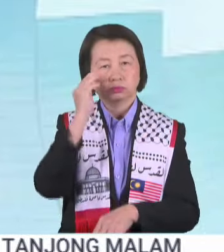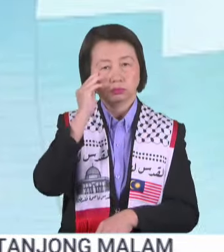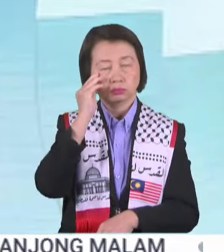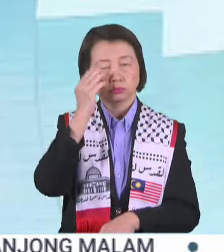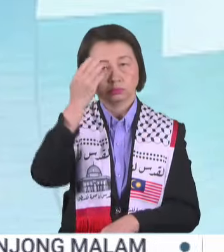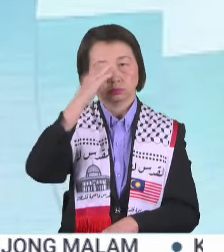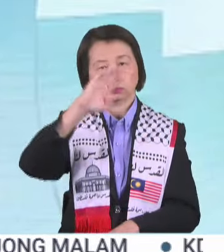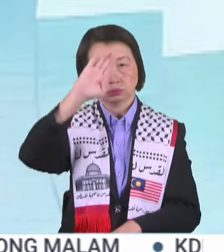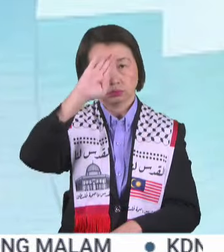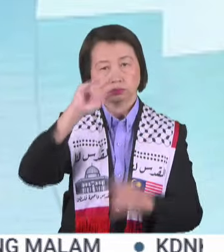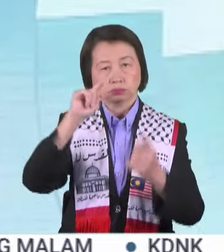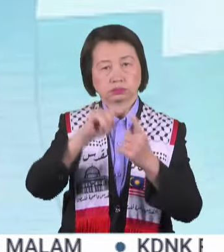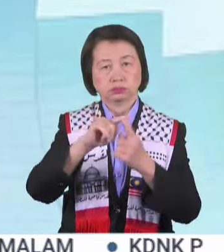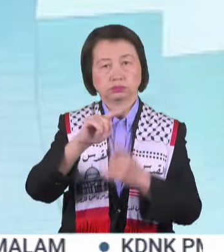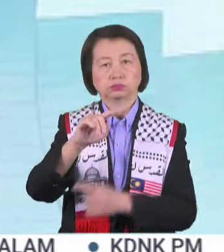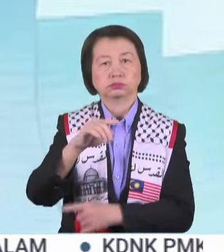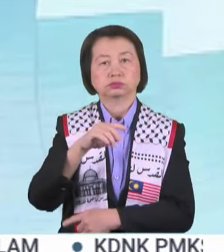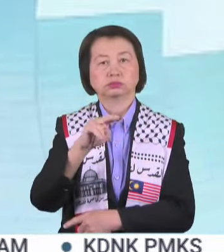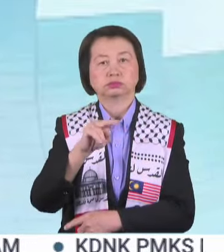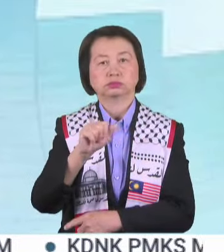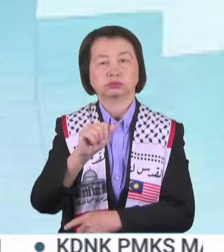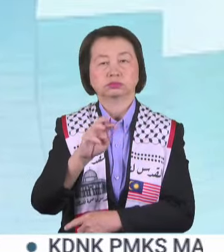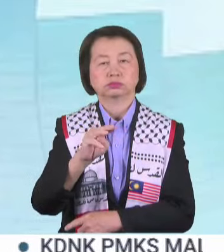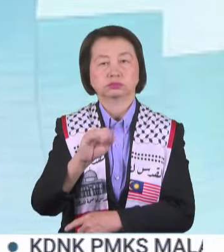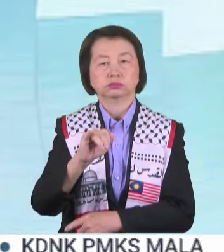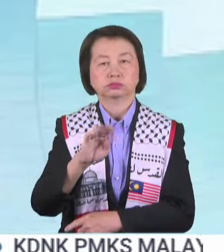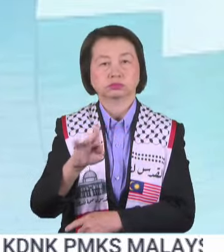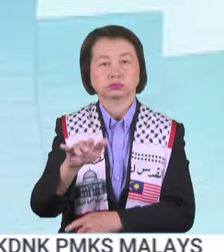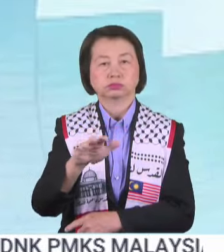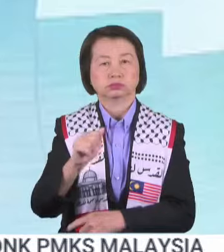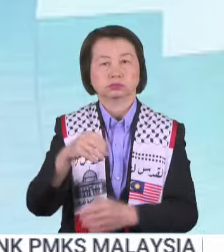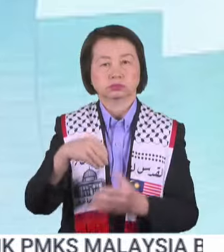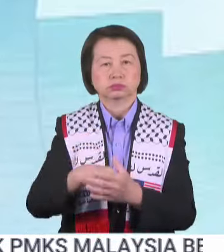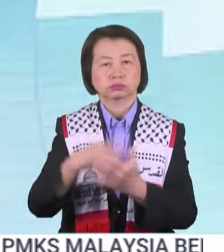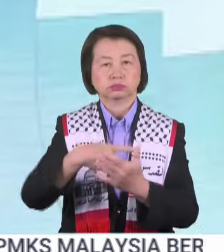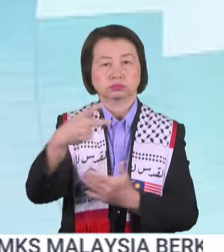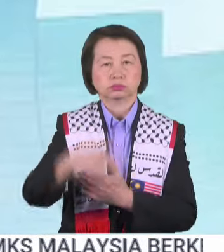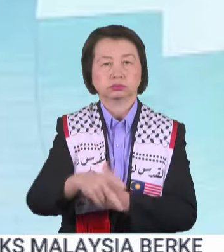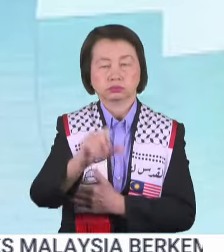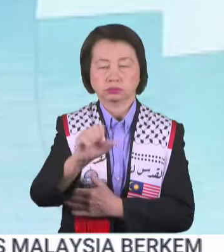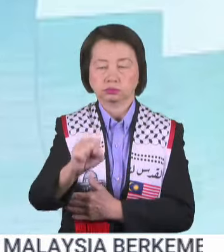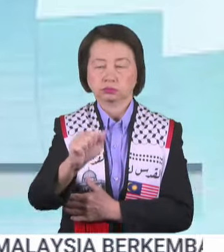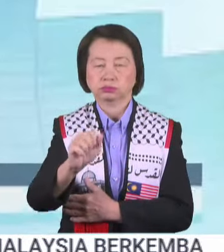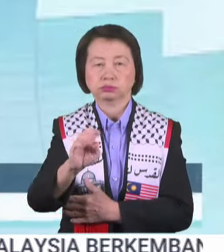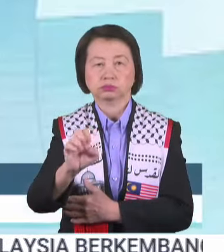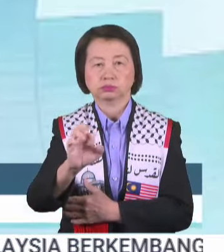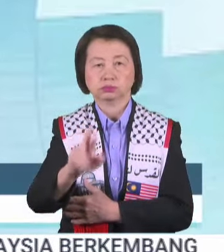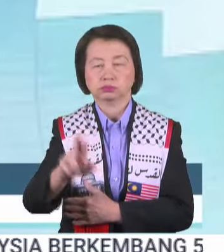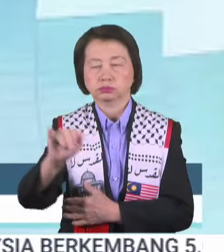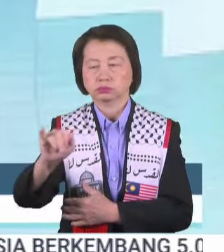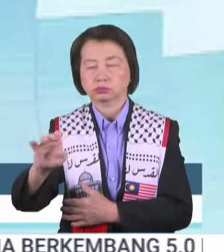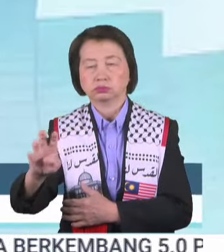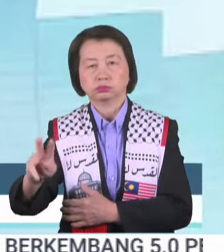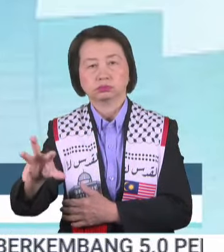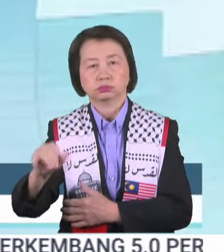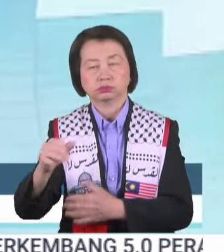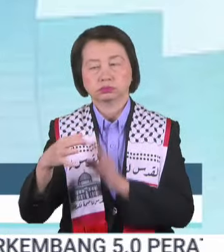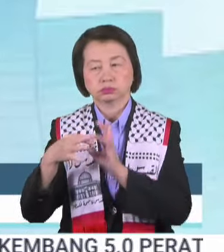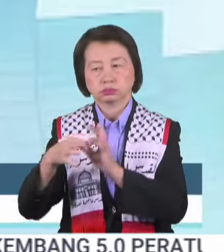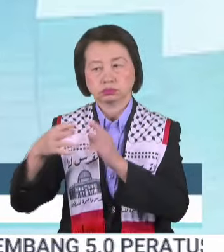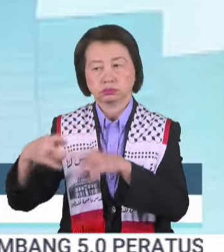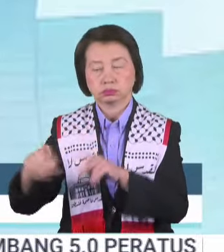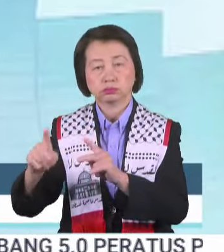Perlis MAIPS ke Windhoek, Namibia bersempena program Safar Ilmi. Ia bertujuan meneroka peluang kerjasama